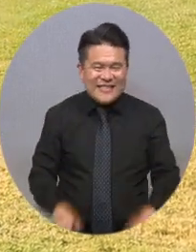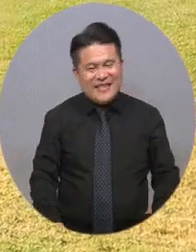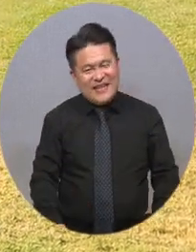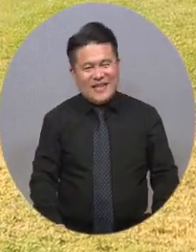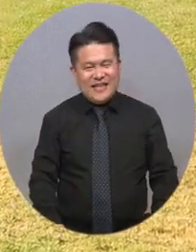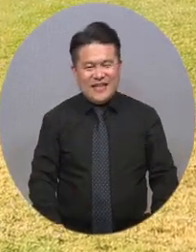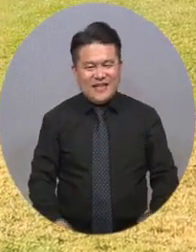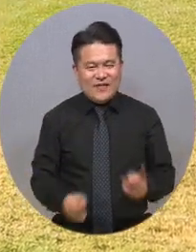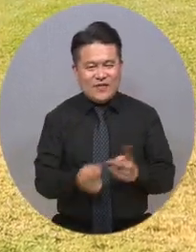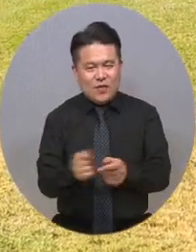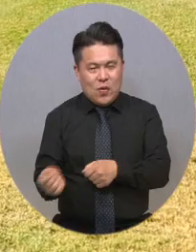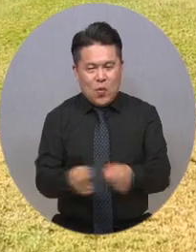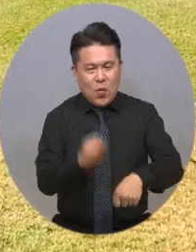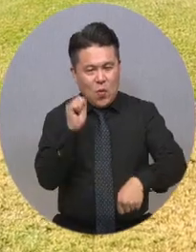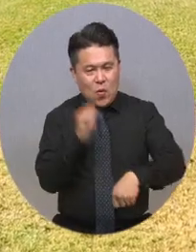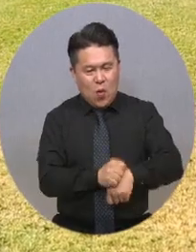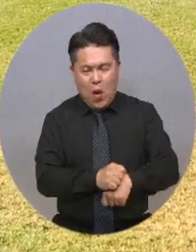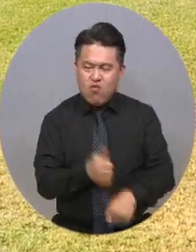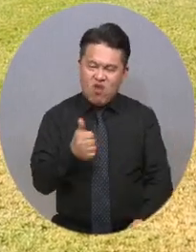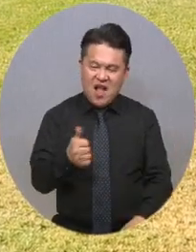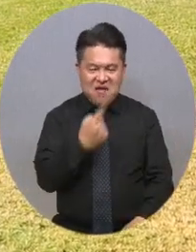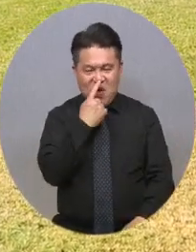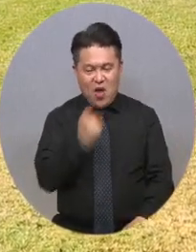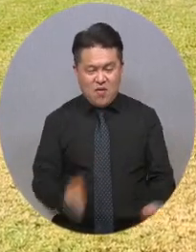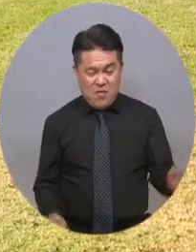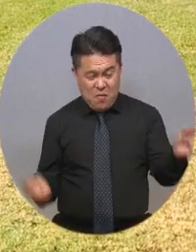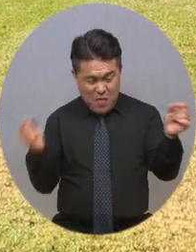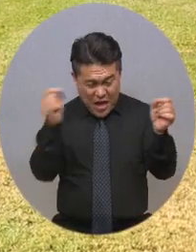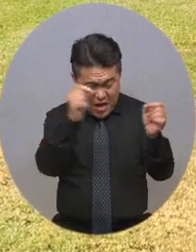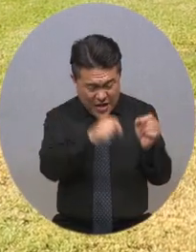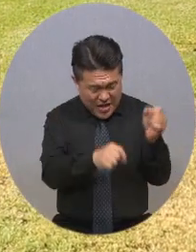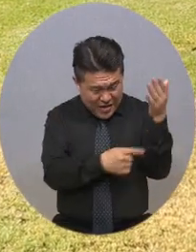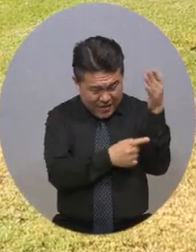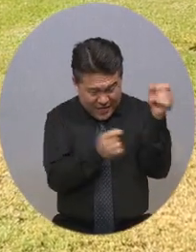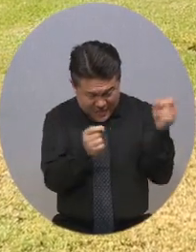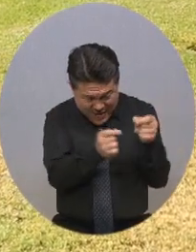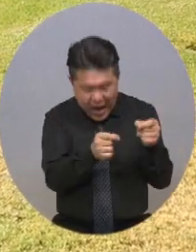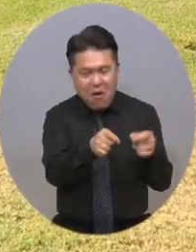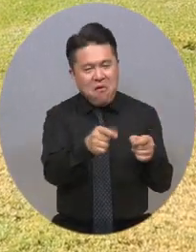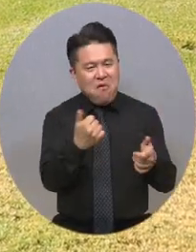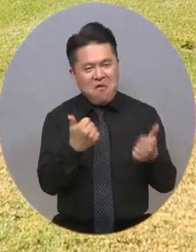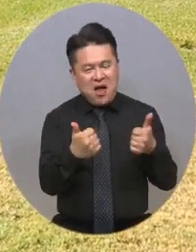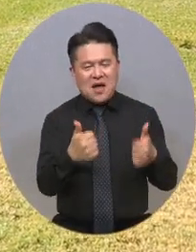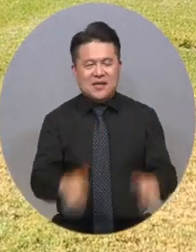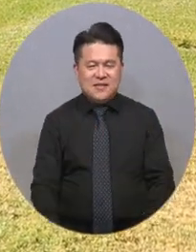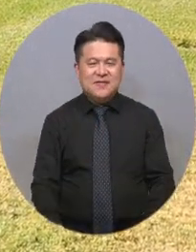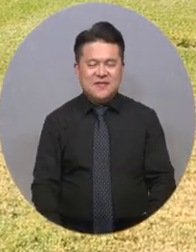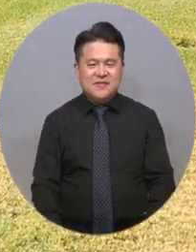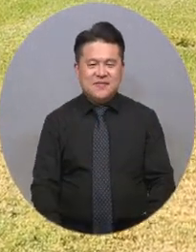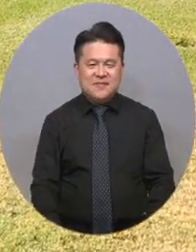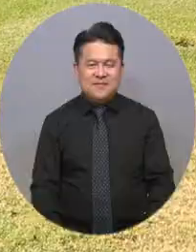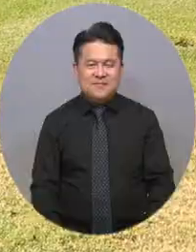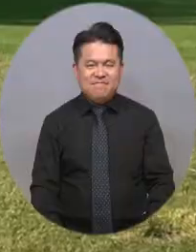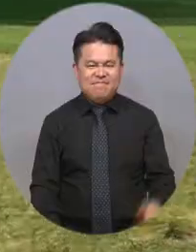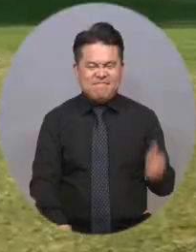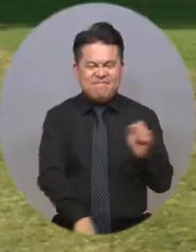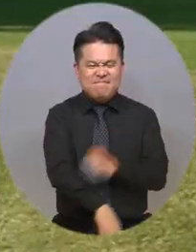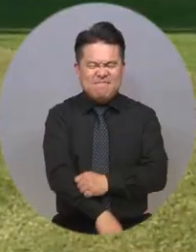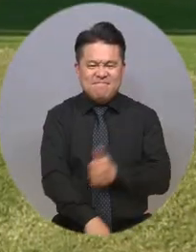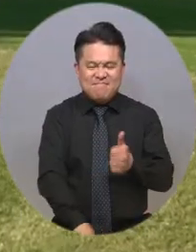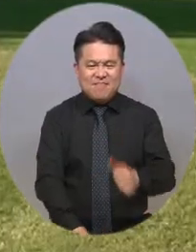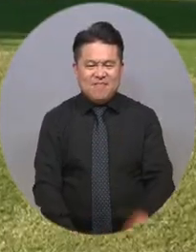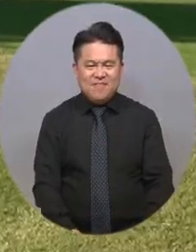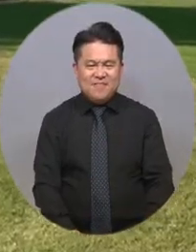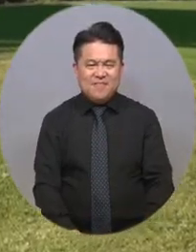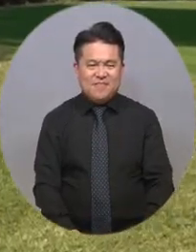세컨샷이 진짜 아트였어요. 아트. 나이스 보디. 와. 감사합니다. 나이스 보디. 너무 잘하신다. 야, 벌써